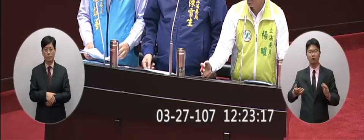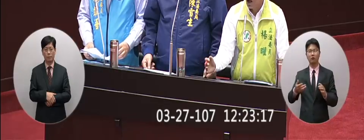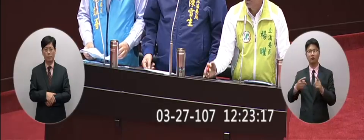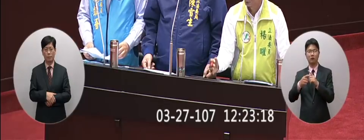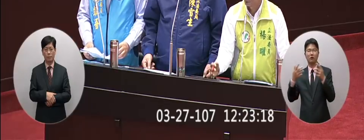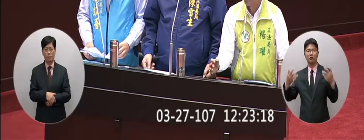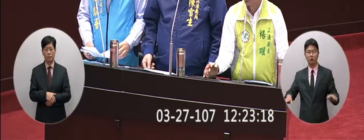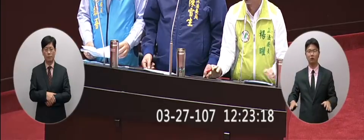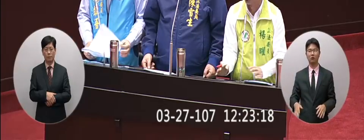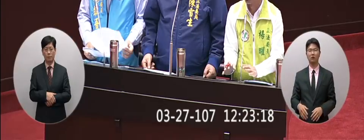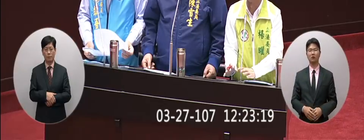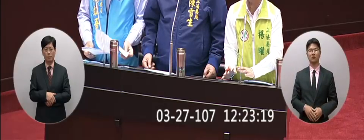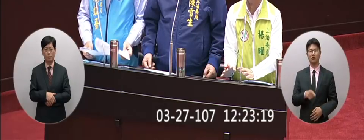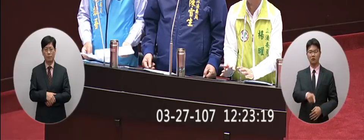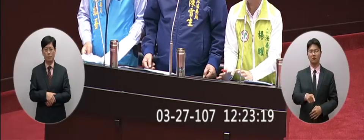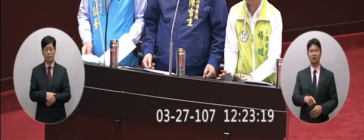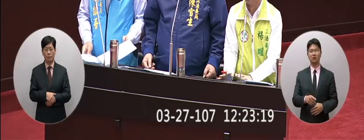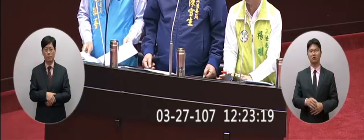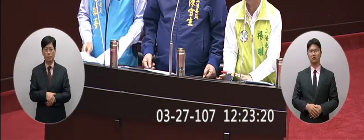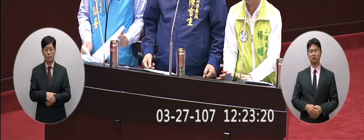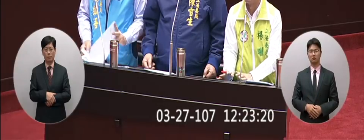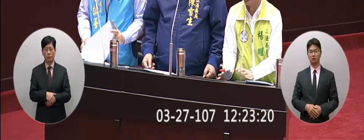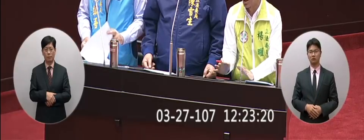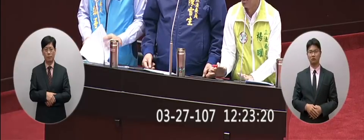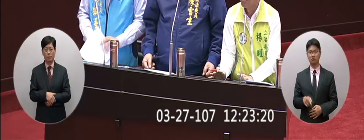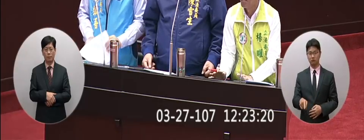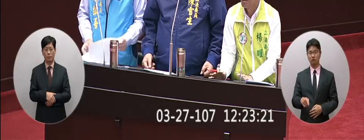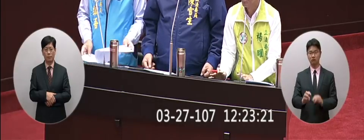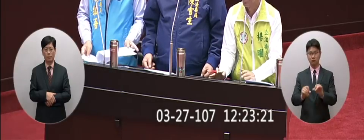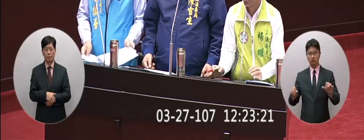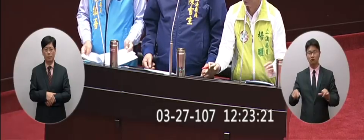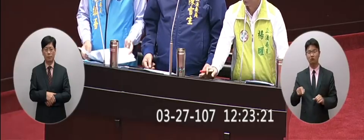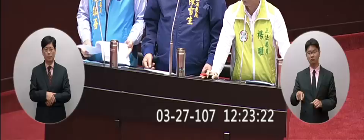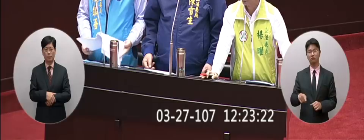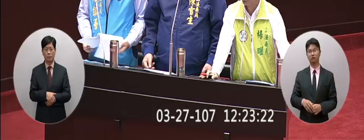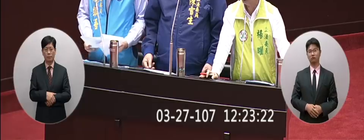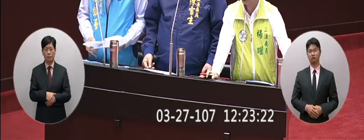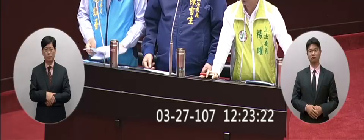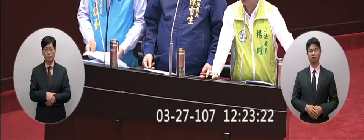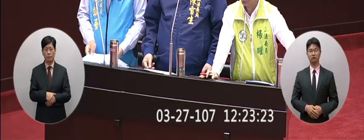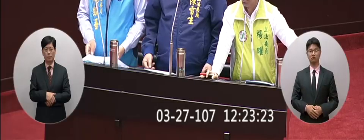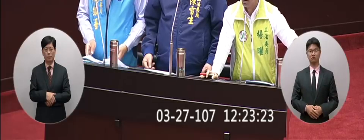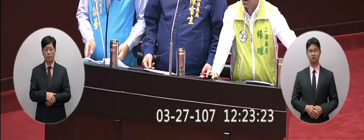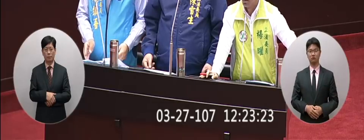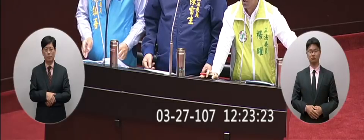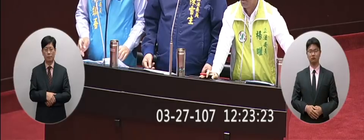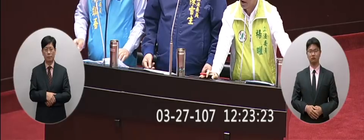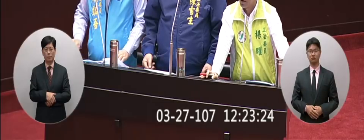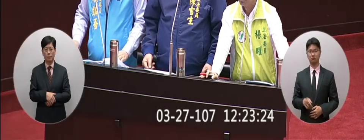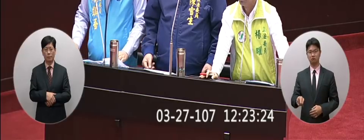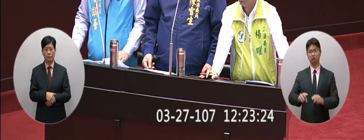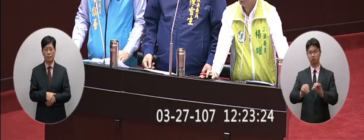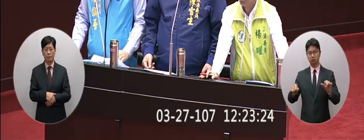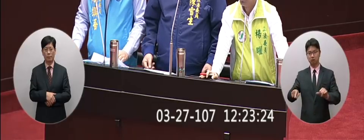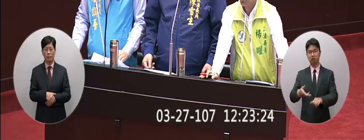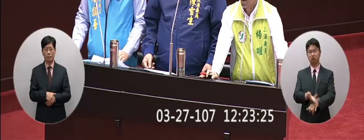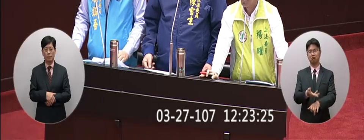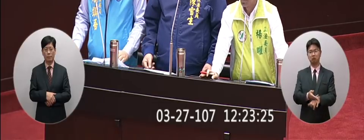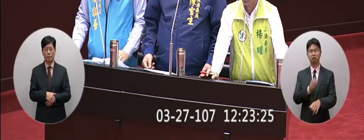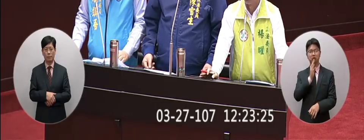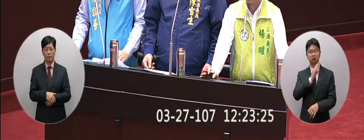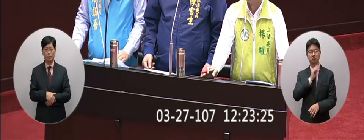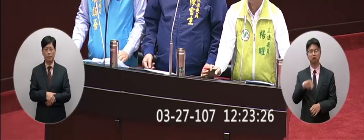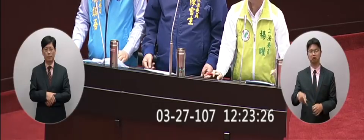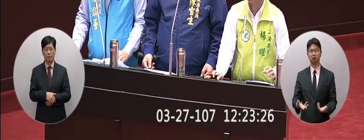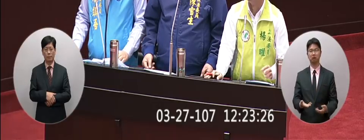所以好几代没有做继承，那土地就荒废了，